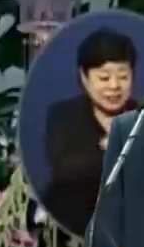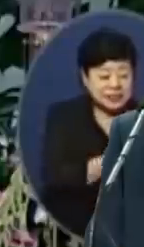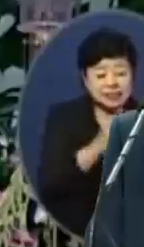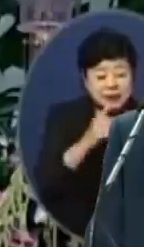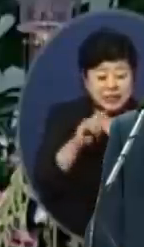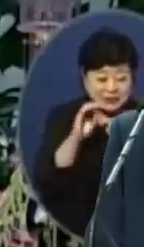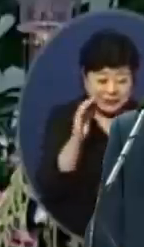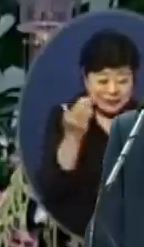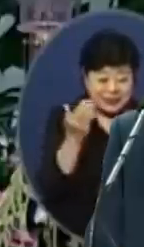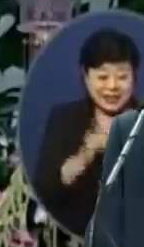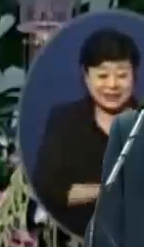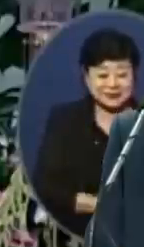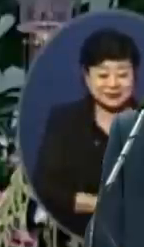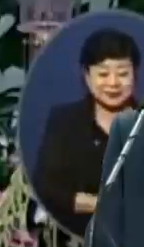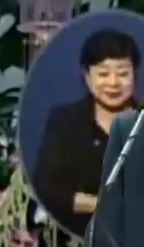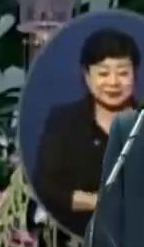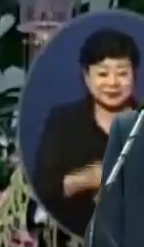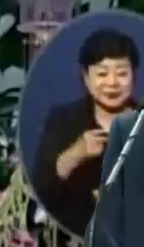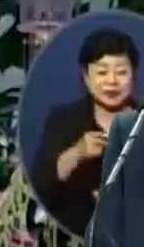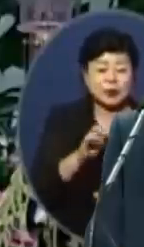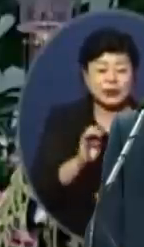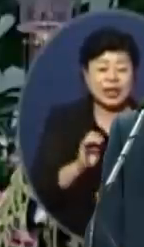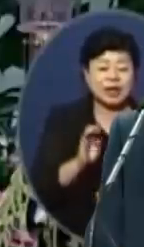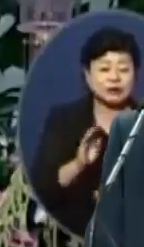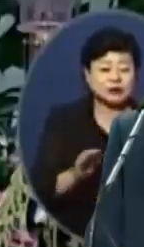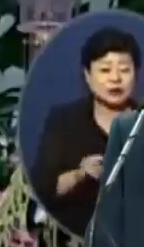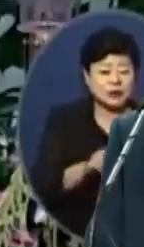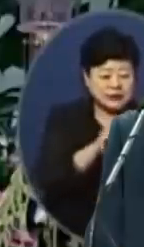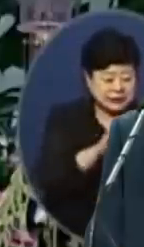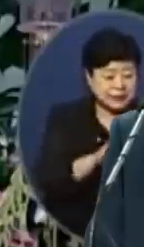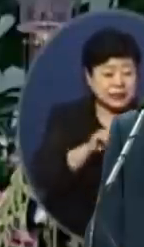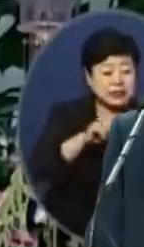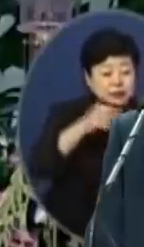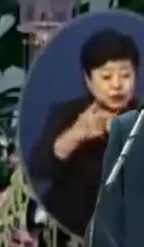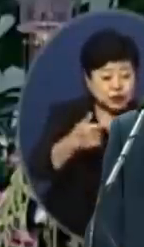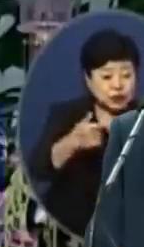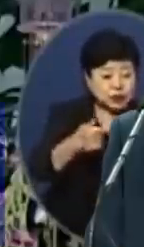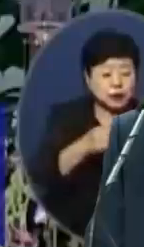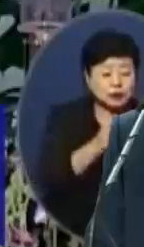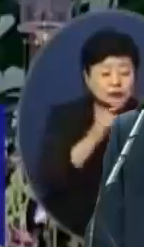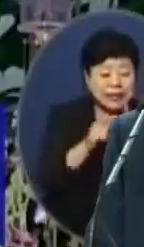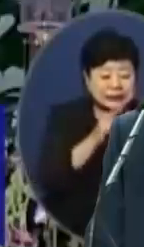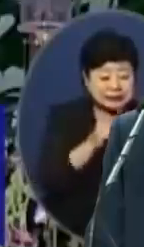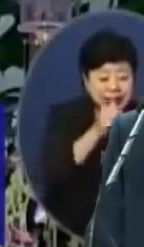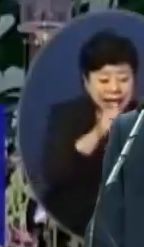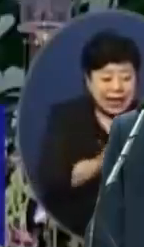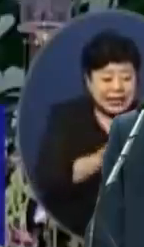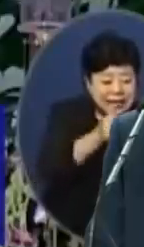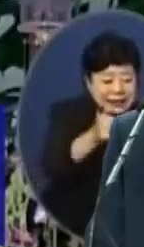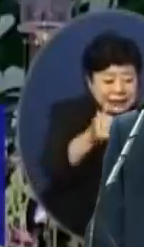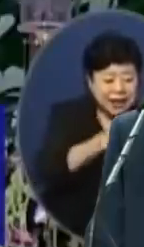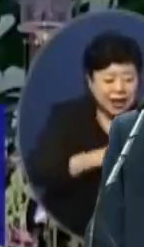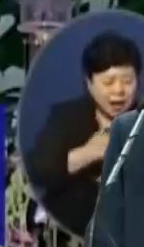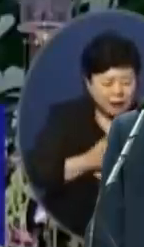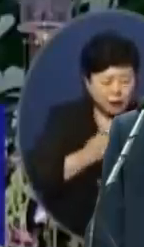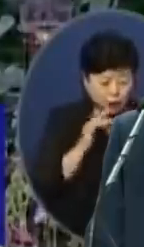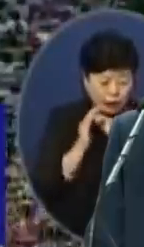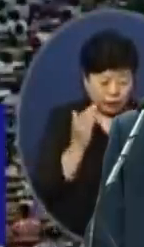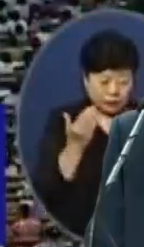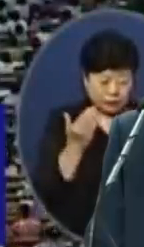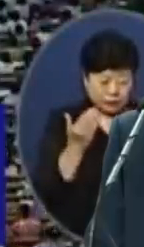말씀이 되는 것입니다. 디모데후서 3장 16절로 17절에 모든 성경은 하나님의 감동으로 된